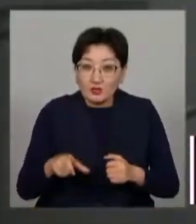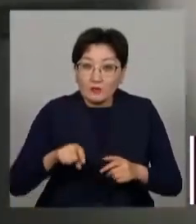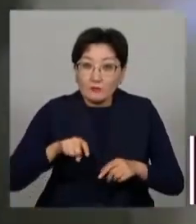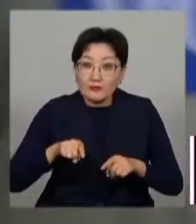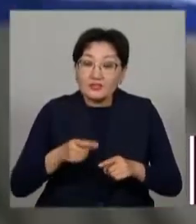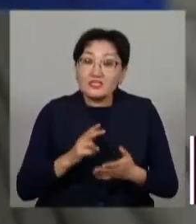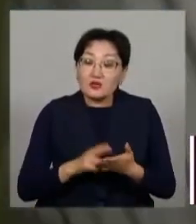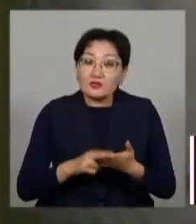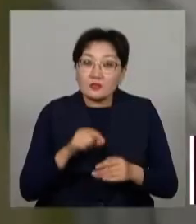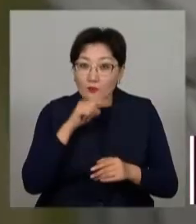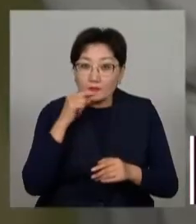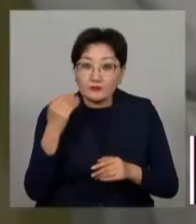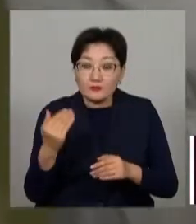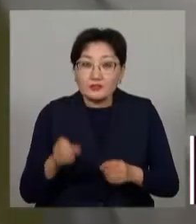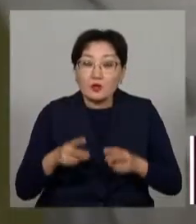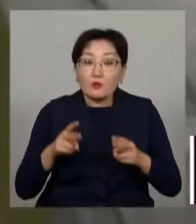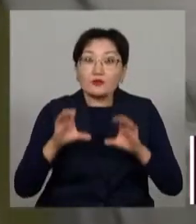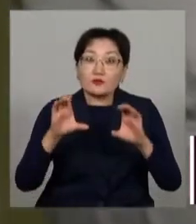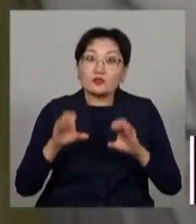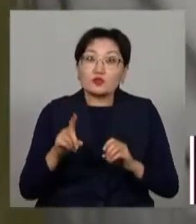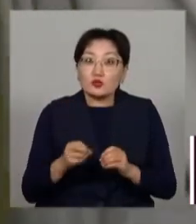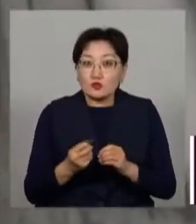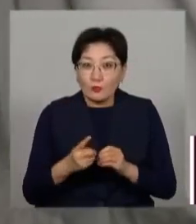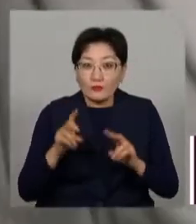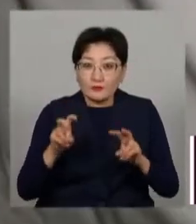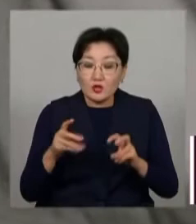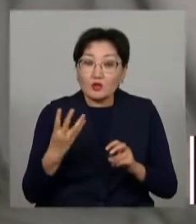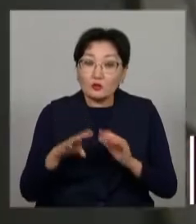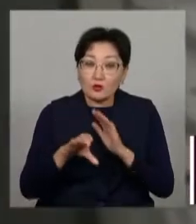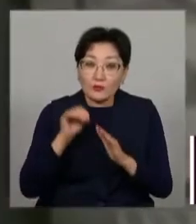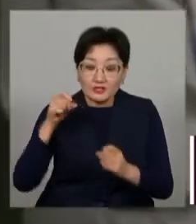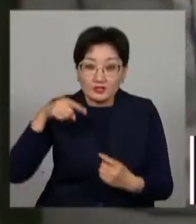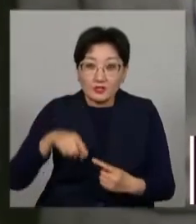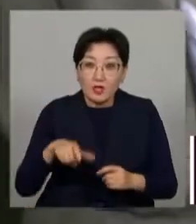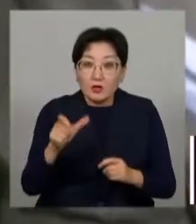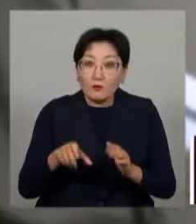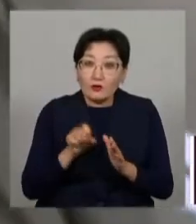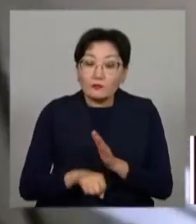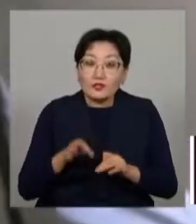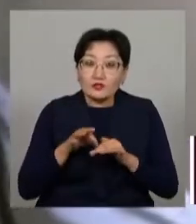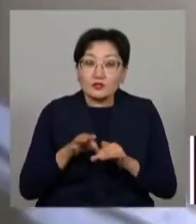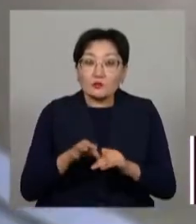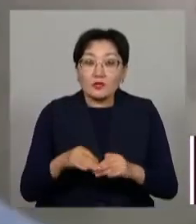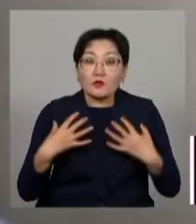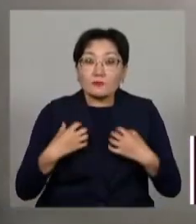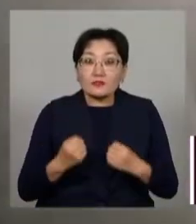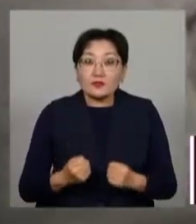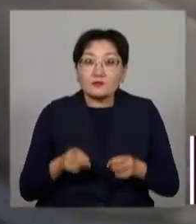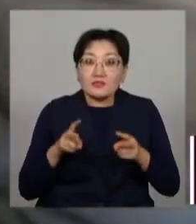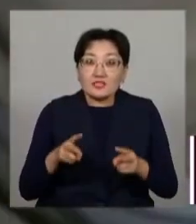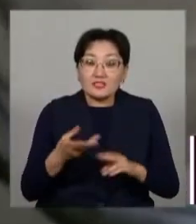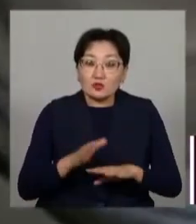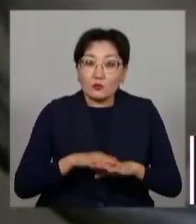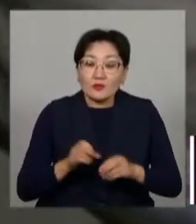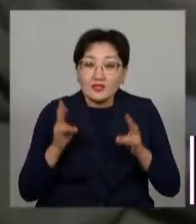растады. Ол Ресей Федерациясы қылмыстық кодексінің 111 бабы 4 бөлімі бойынша адам өліміне әкеліп соқтырған денсаулыққа қасақана ауыр